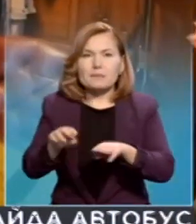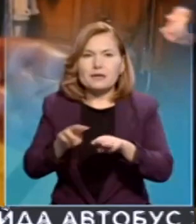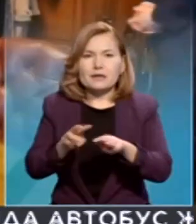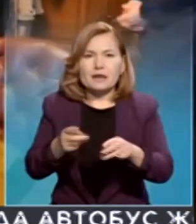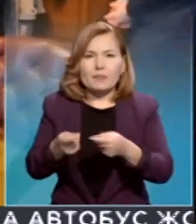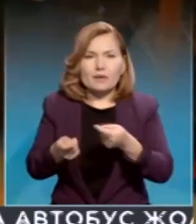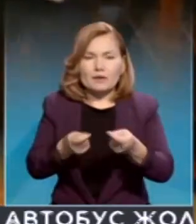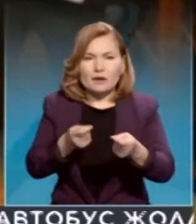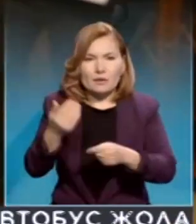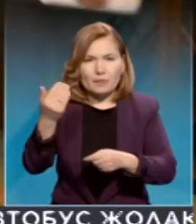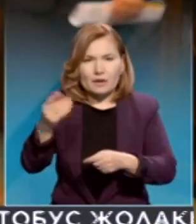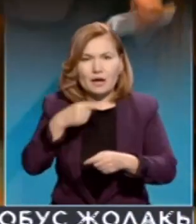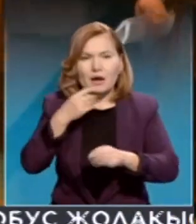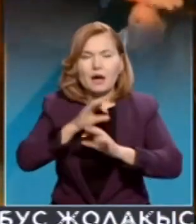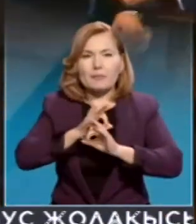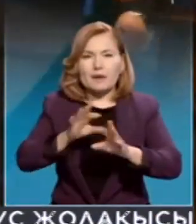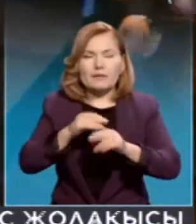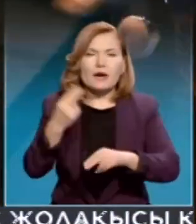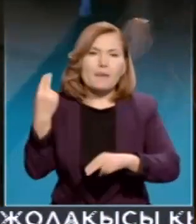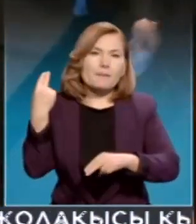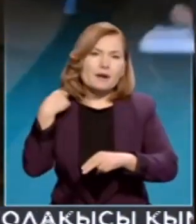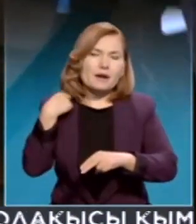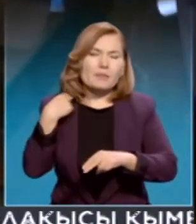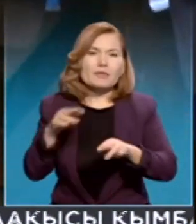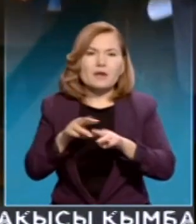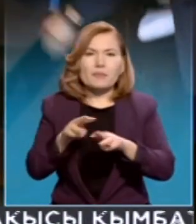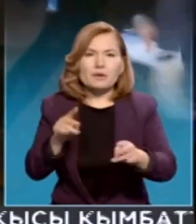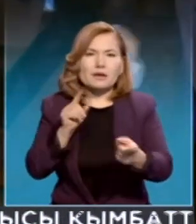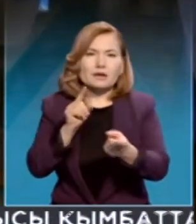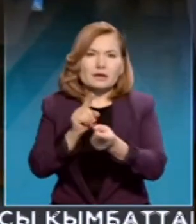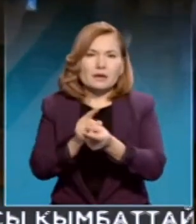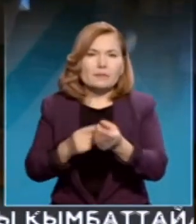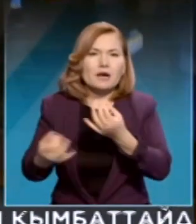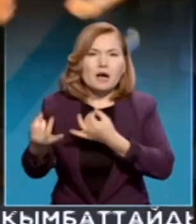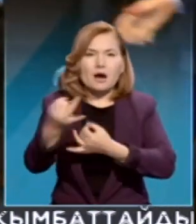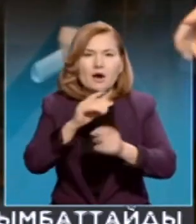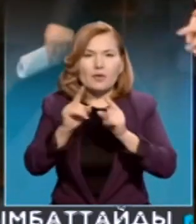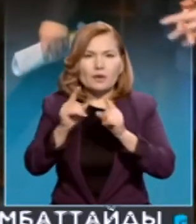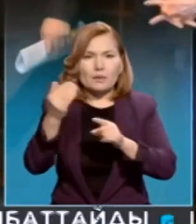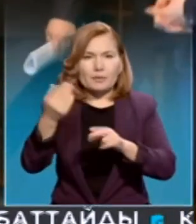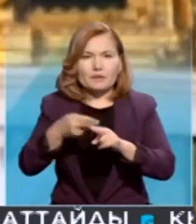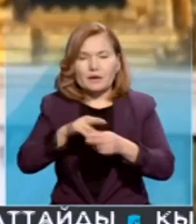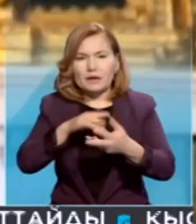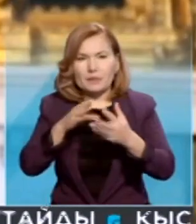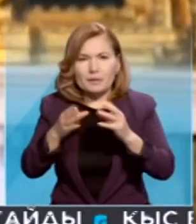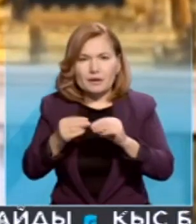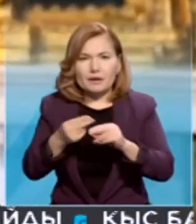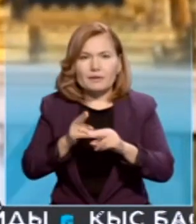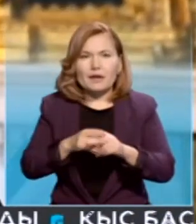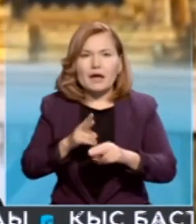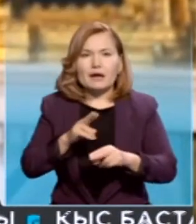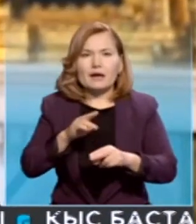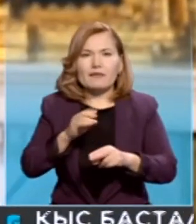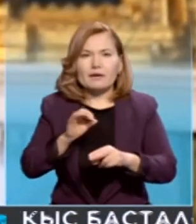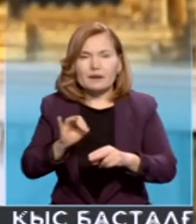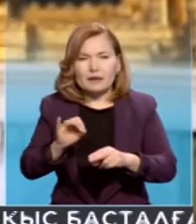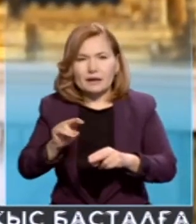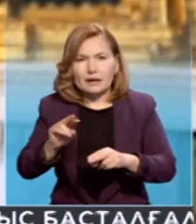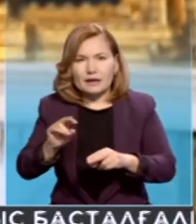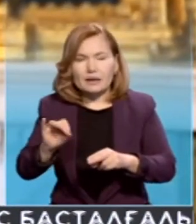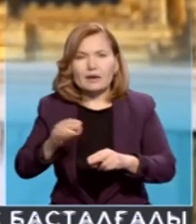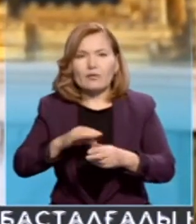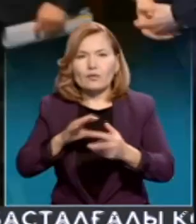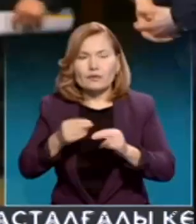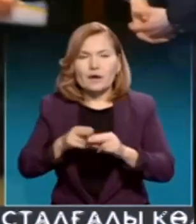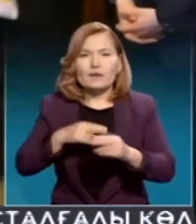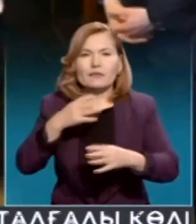істер министрі Мұхтар Тілеуберді британиялық әріптесімен кездескенде айтты. Мұхтар Тілеуберді мен Джеймс Клеверли өңірлік сондай